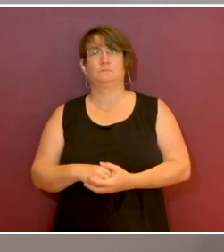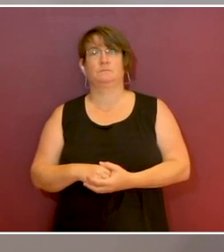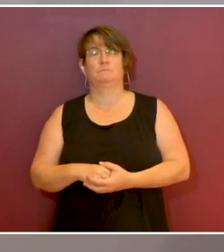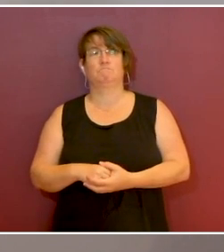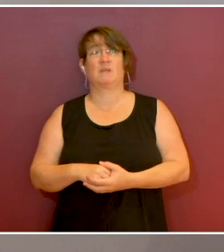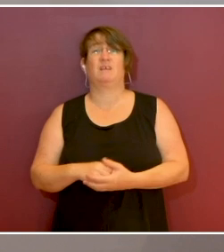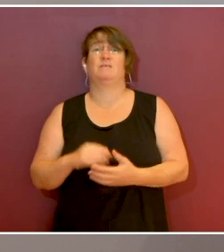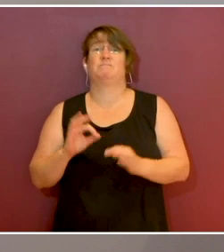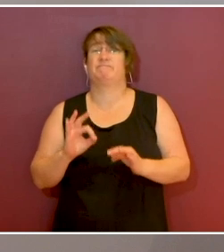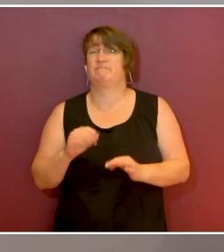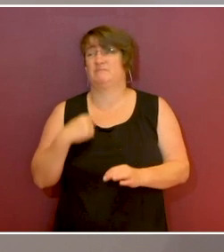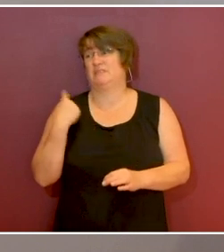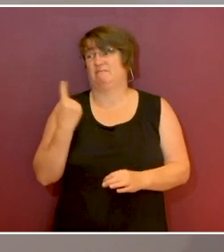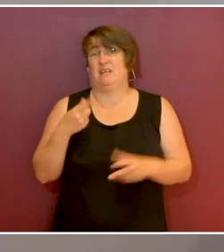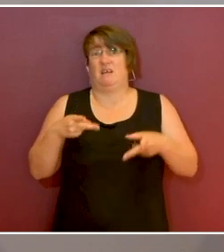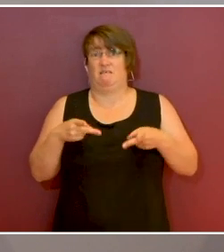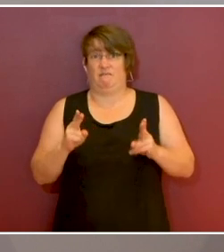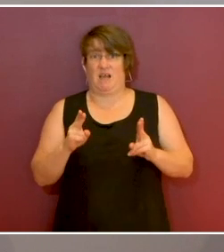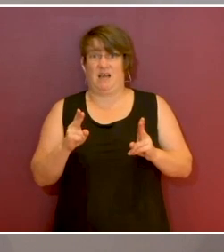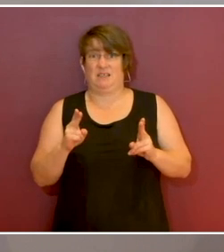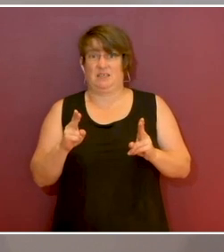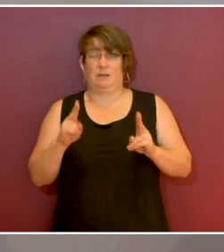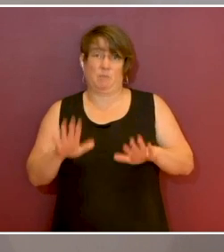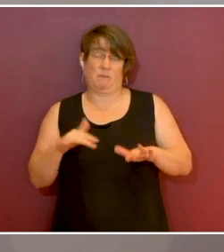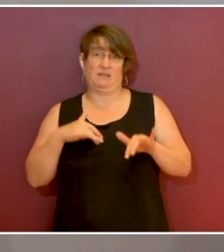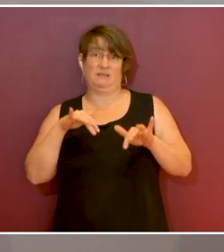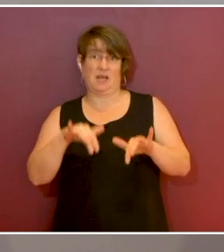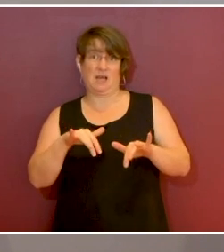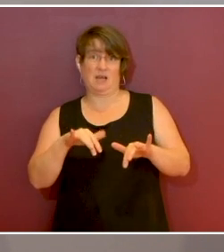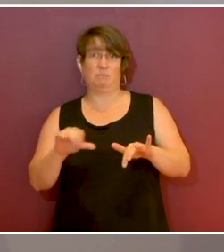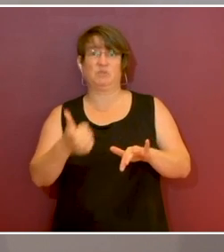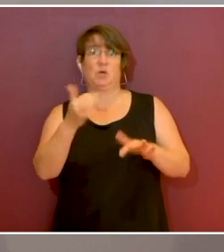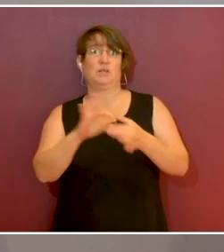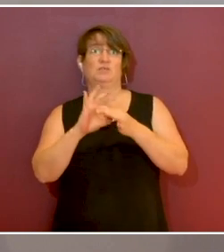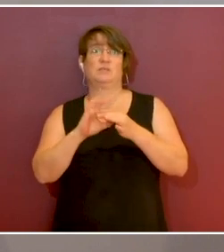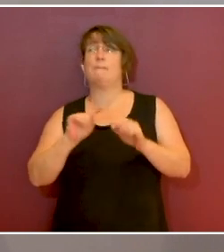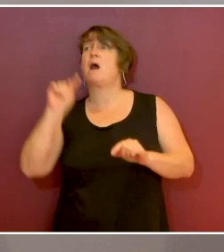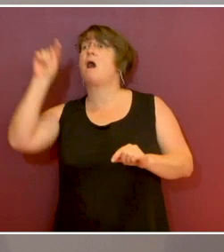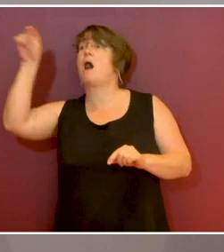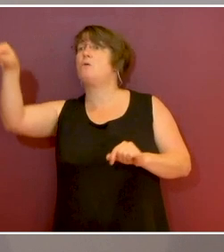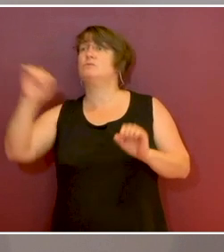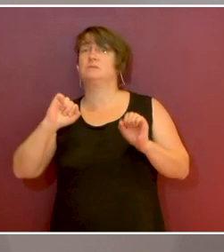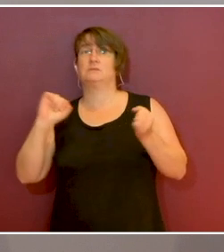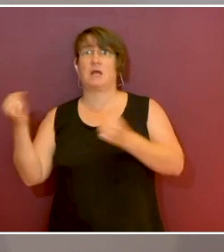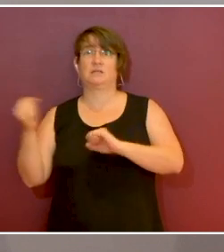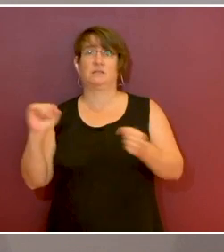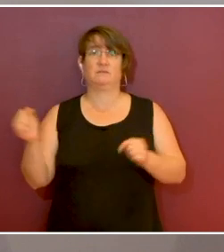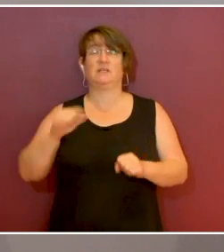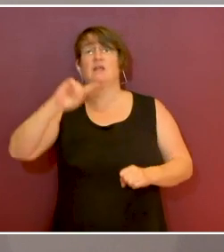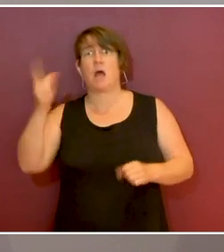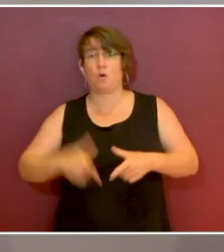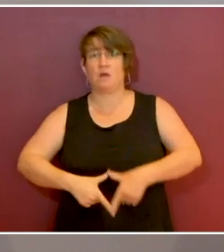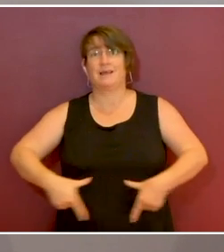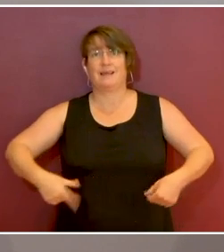wir insbesondere was die Außenaktivität angeht, aber in den Kindergärten ja auch in